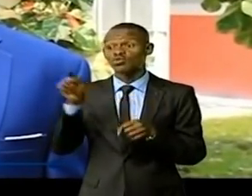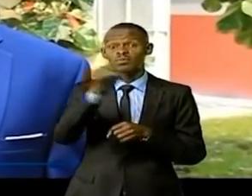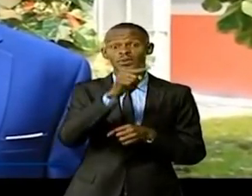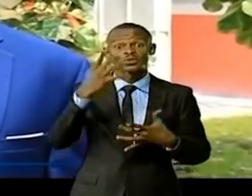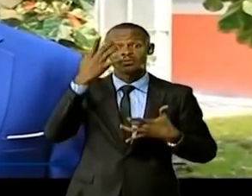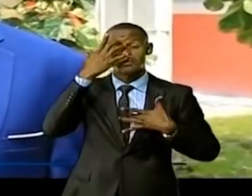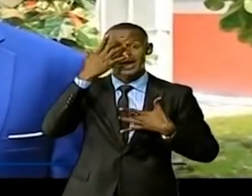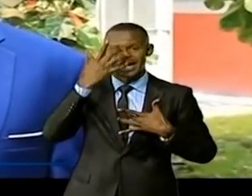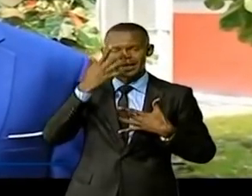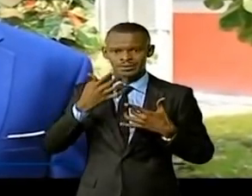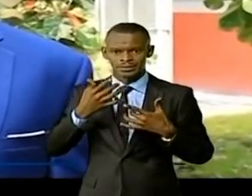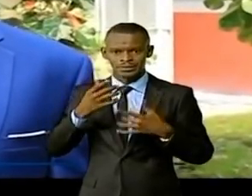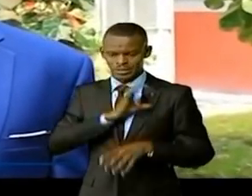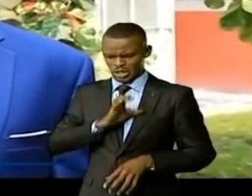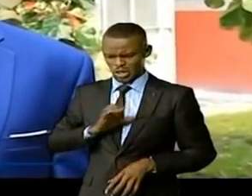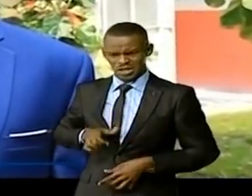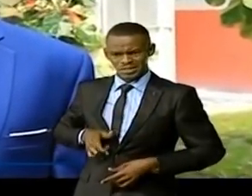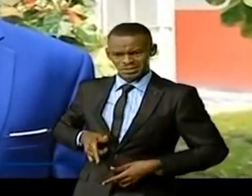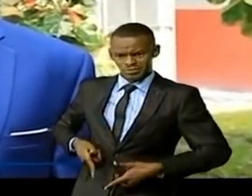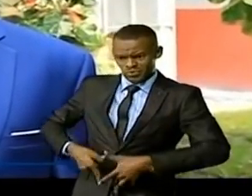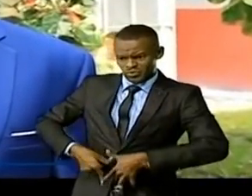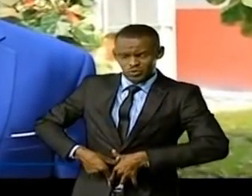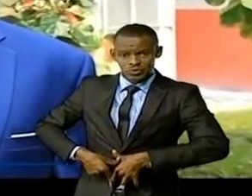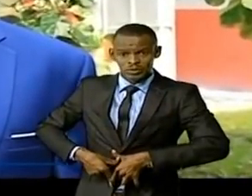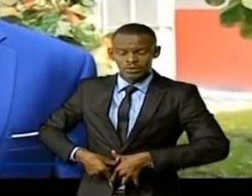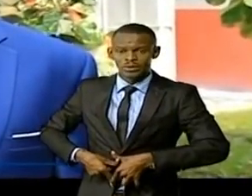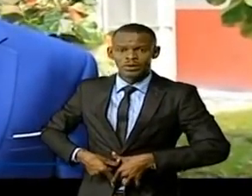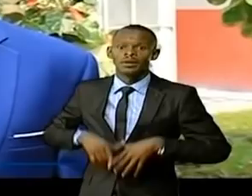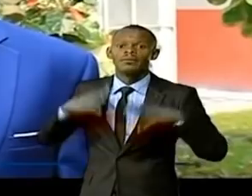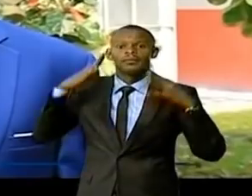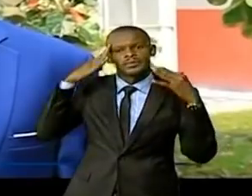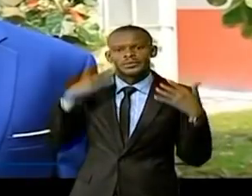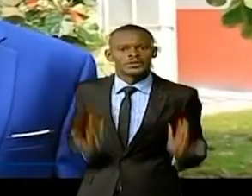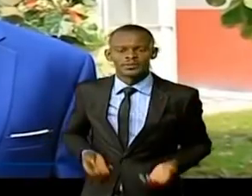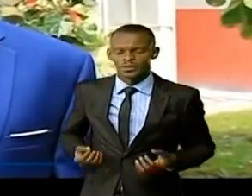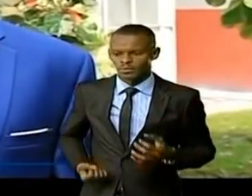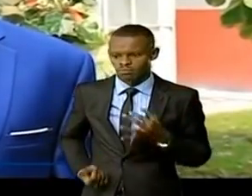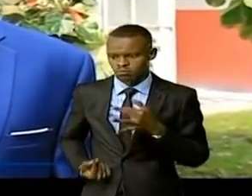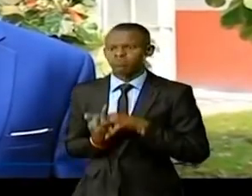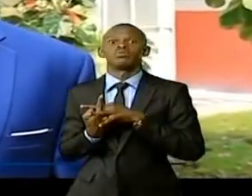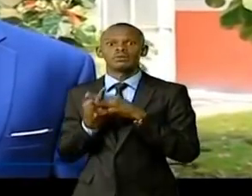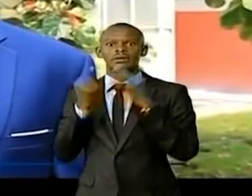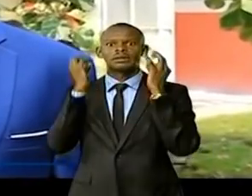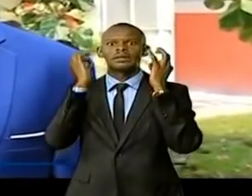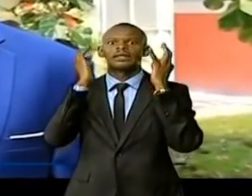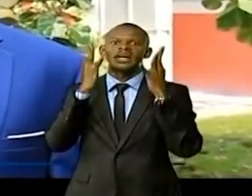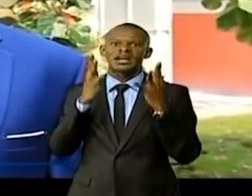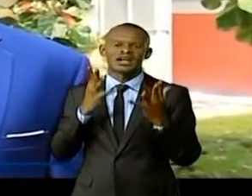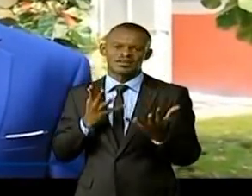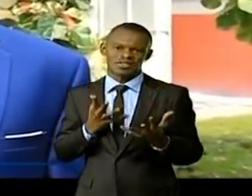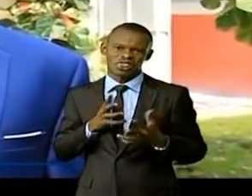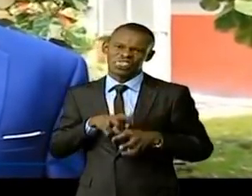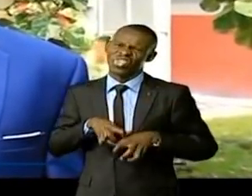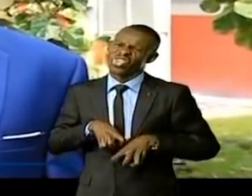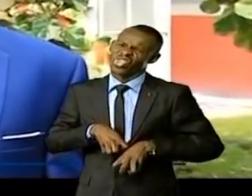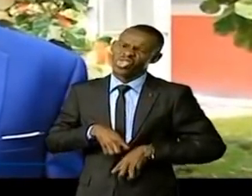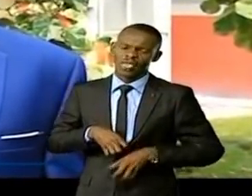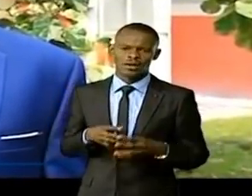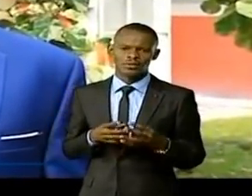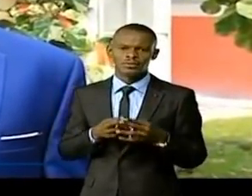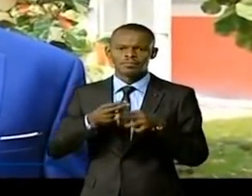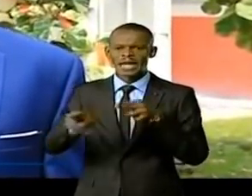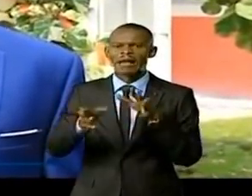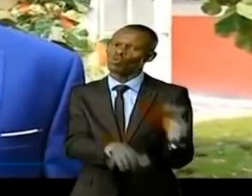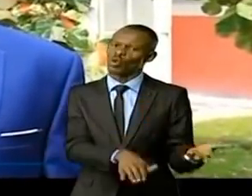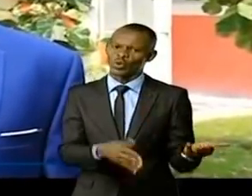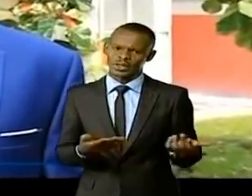malades qui arrivent avec ces cancers arrivent au stade très très avancé, où le cancer a déjà évolué. Et pourquoi on assiste à cette